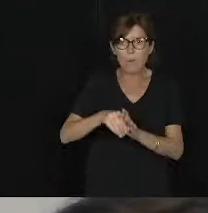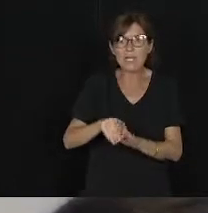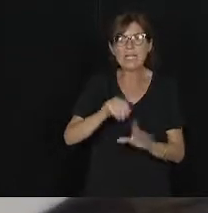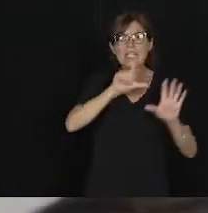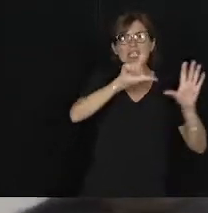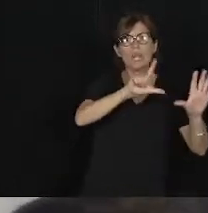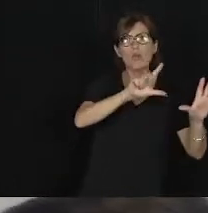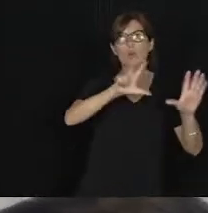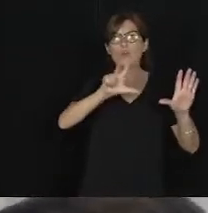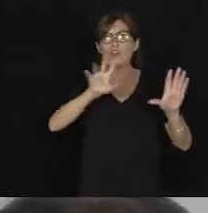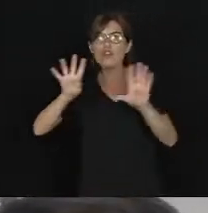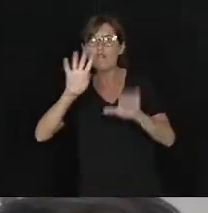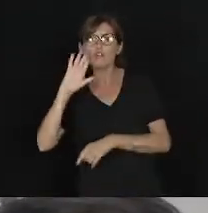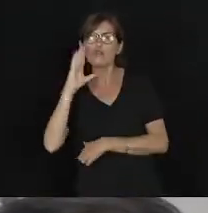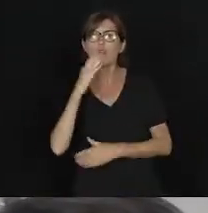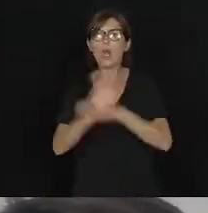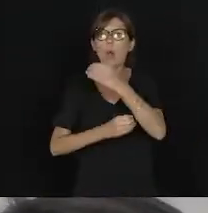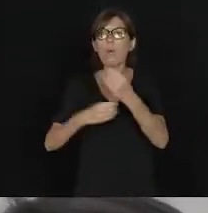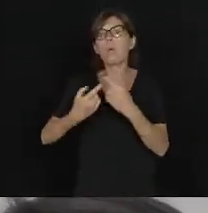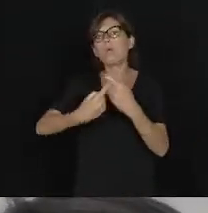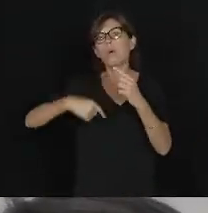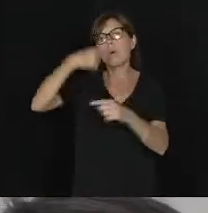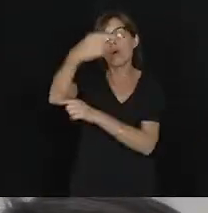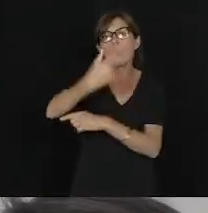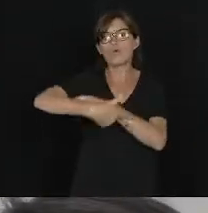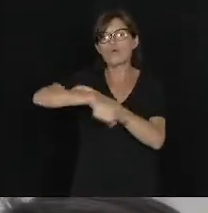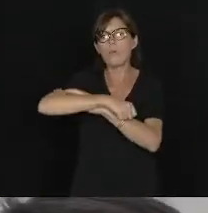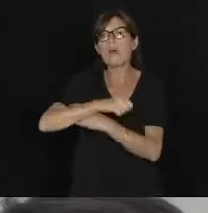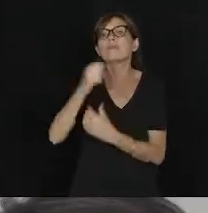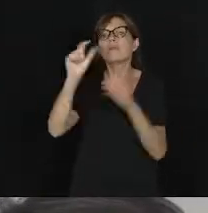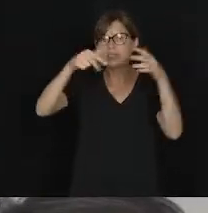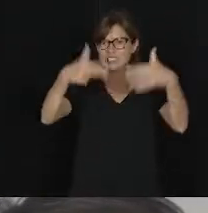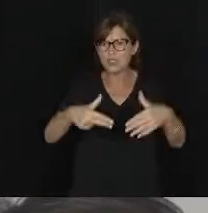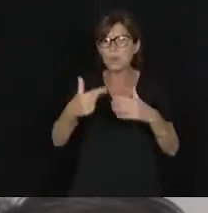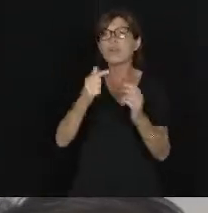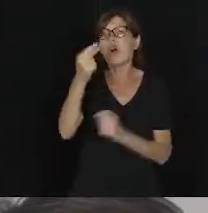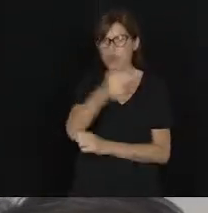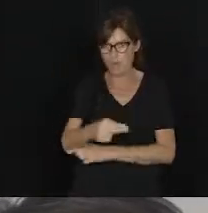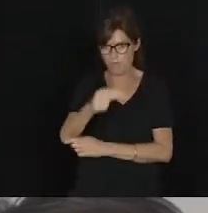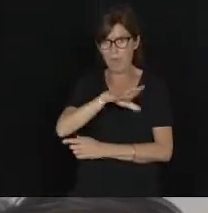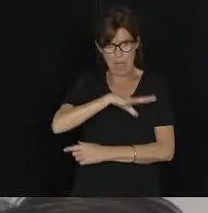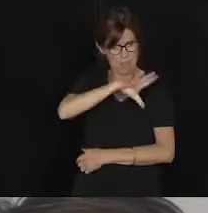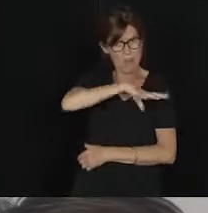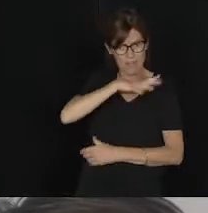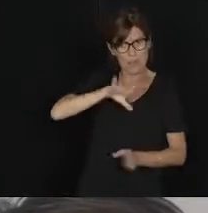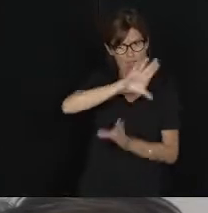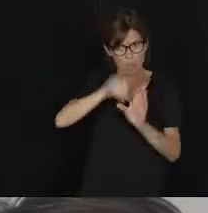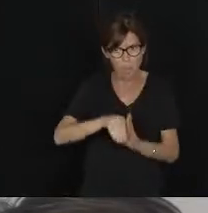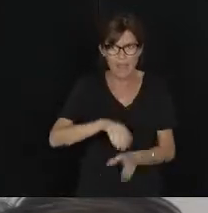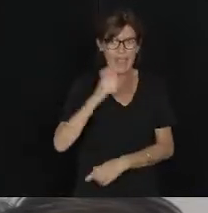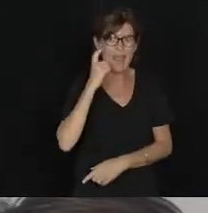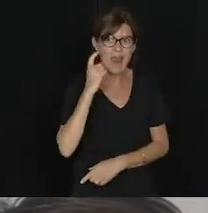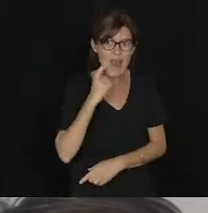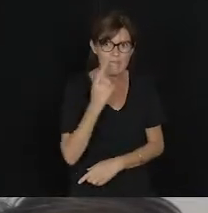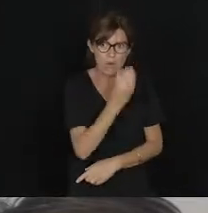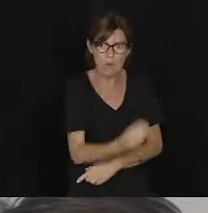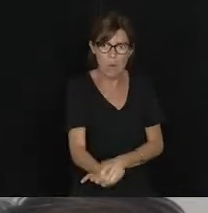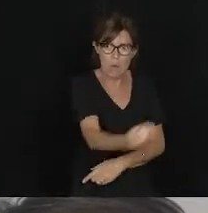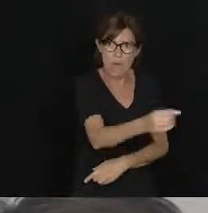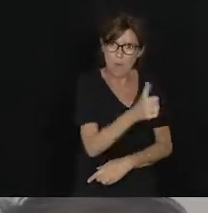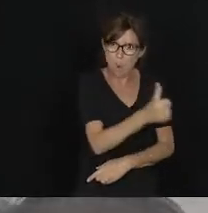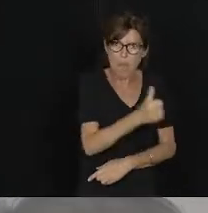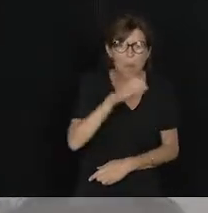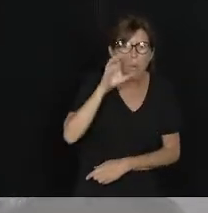et 9 janvier, ou dans la semaine du 13 au 18 novembre, de nombreux témoignages d'enseignants et d'élèves attestent d'un suivi de